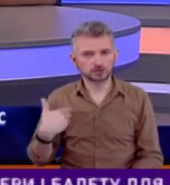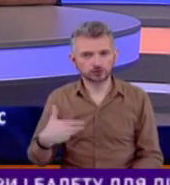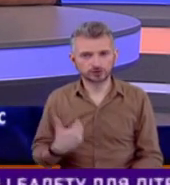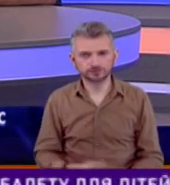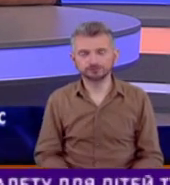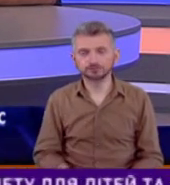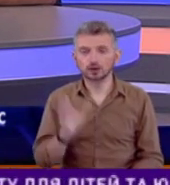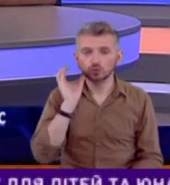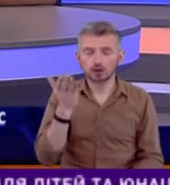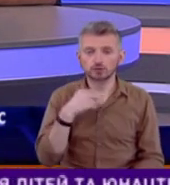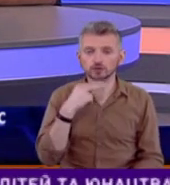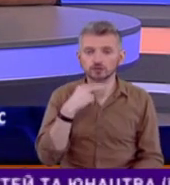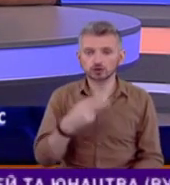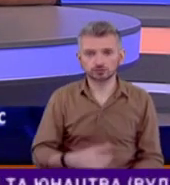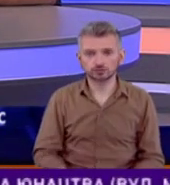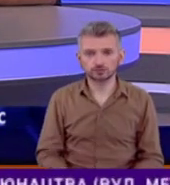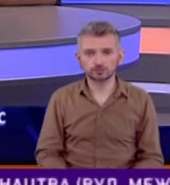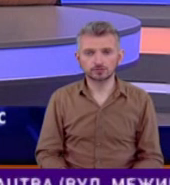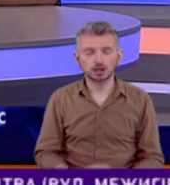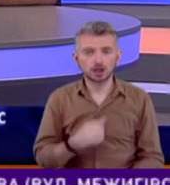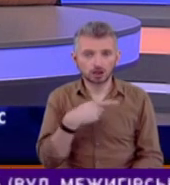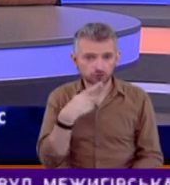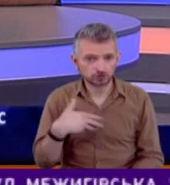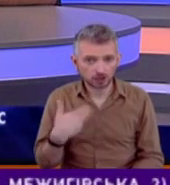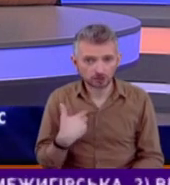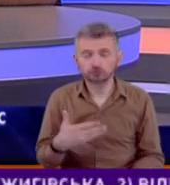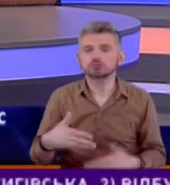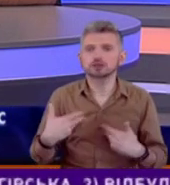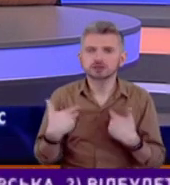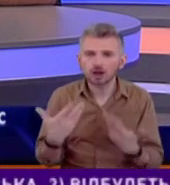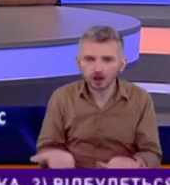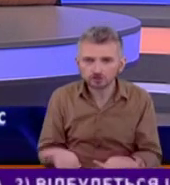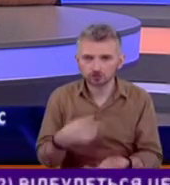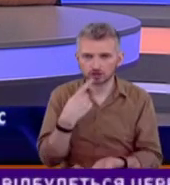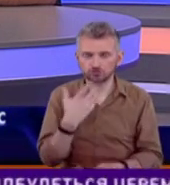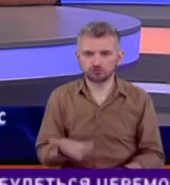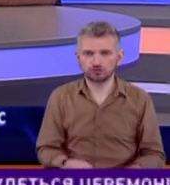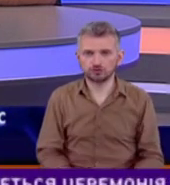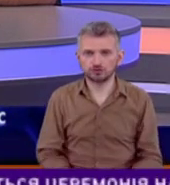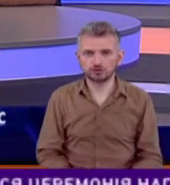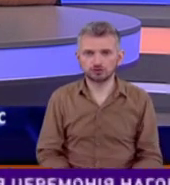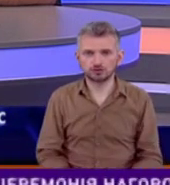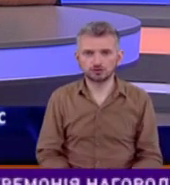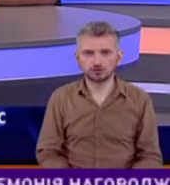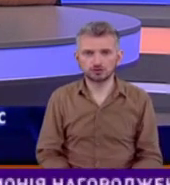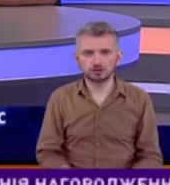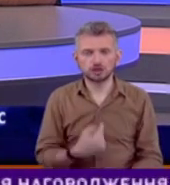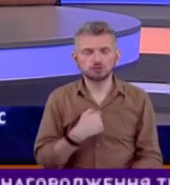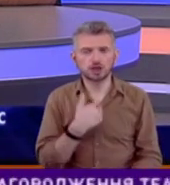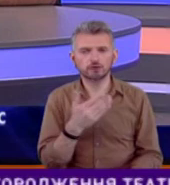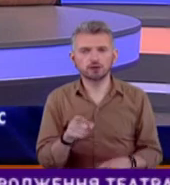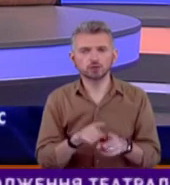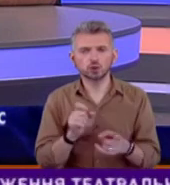Да, слухаємо вас уважно. Я говорю, здравствуйте. Здравствуйте. Добрый вечер, кажу. У меня к вам